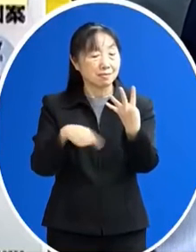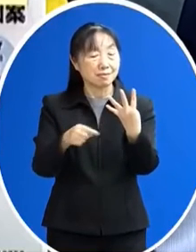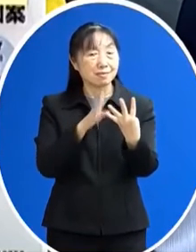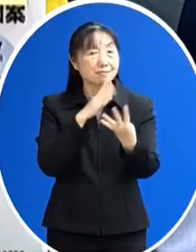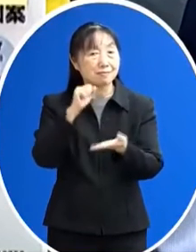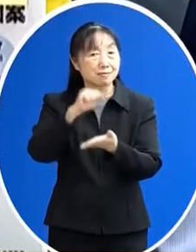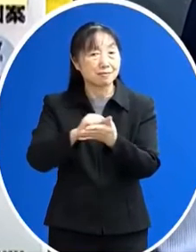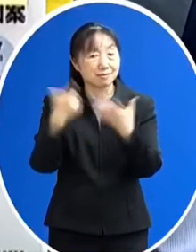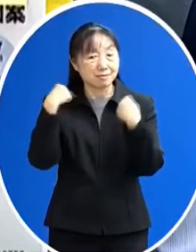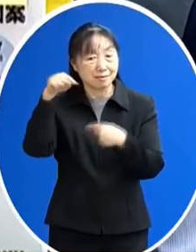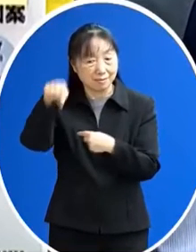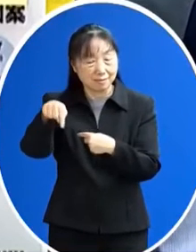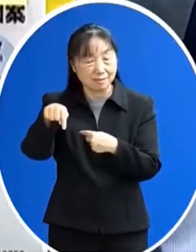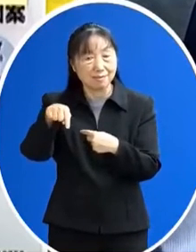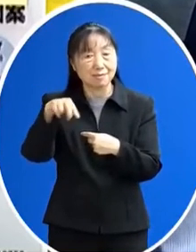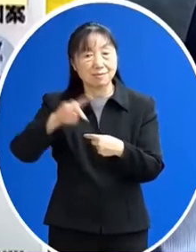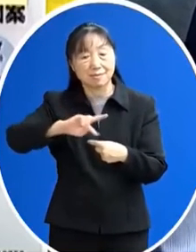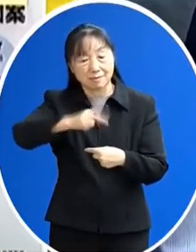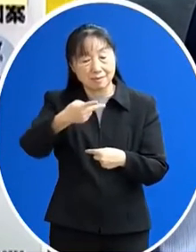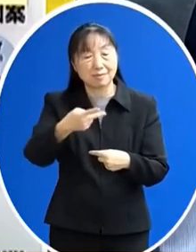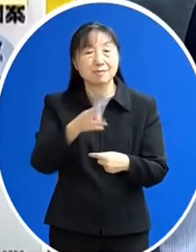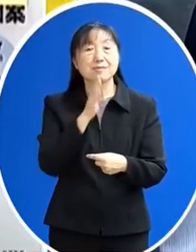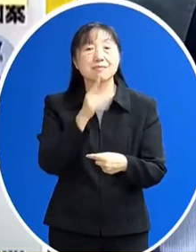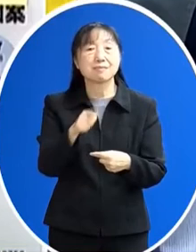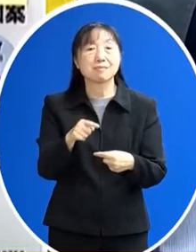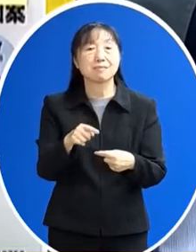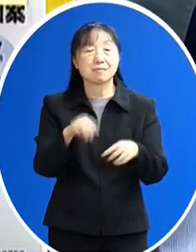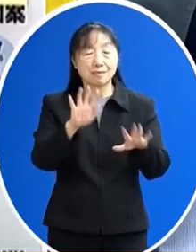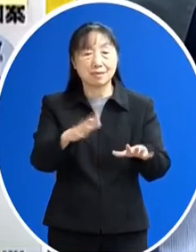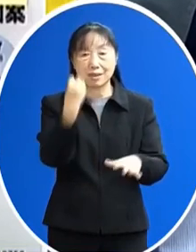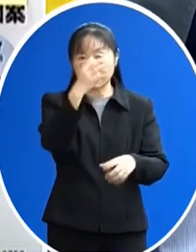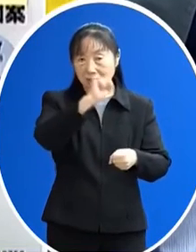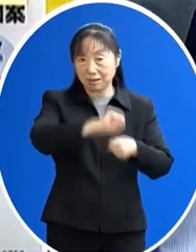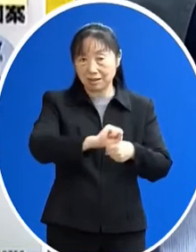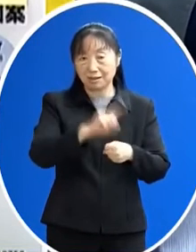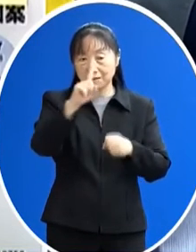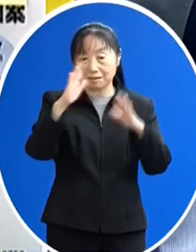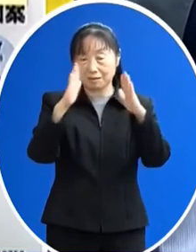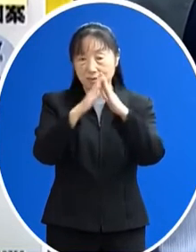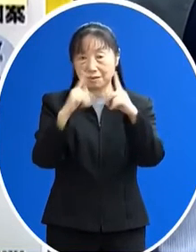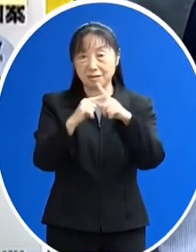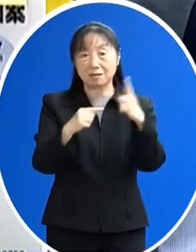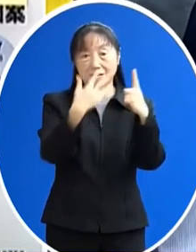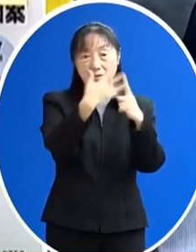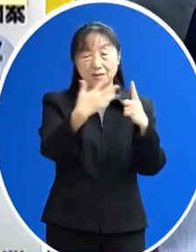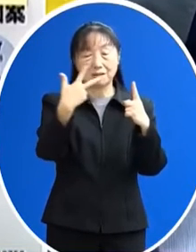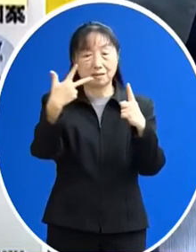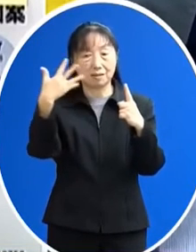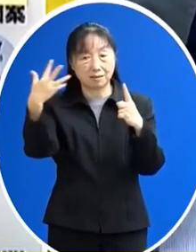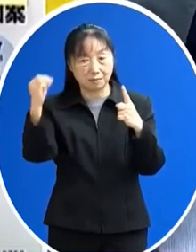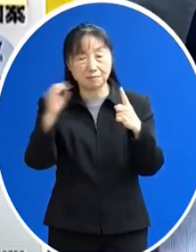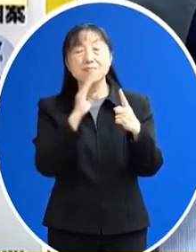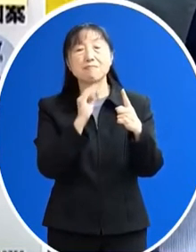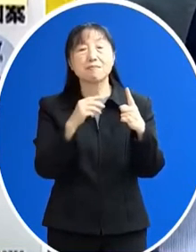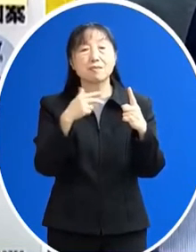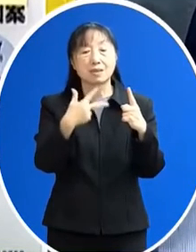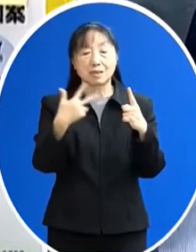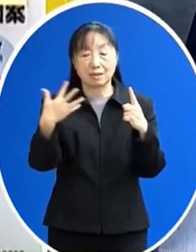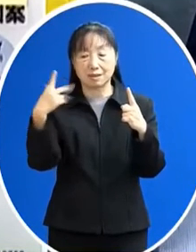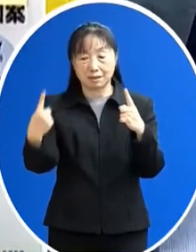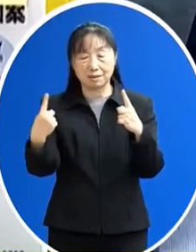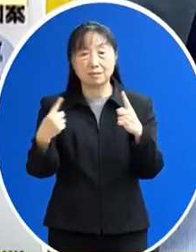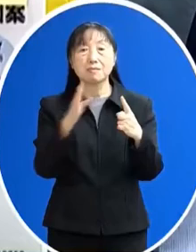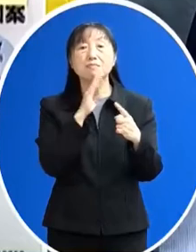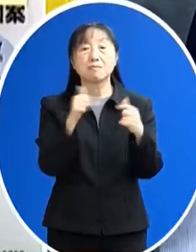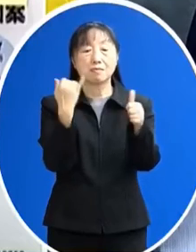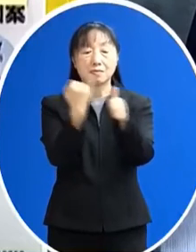那边的个案被移走，然后4个事件，那今天有新增一家人，就是18780跟18781那这